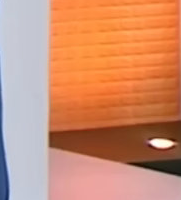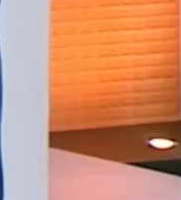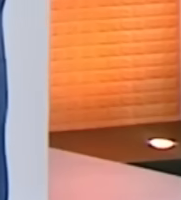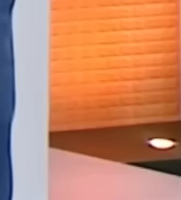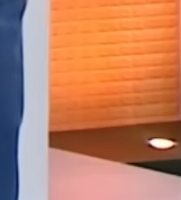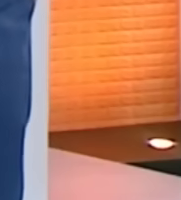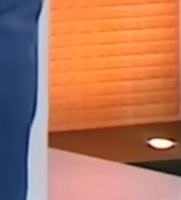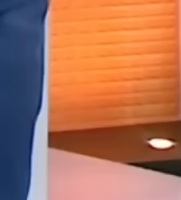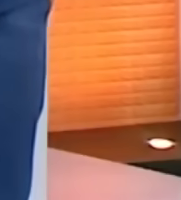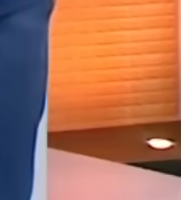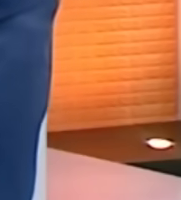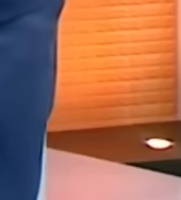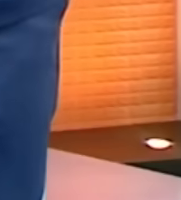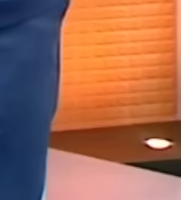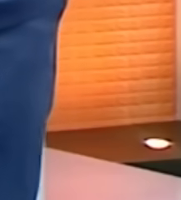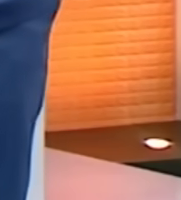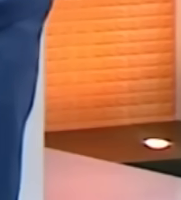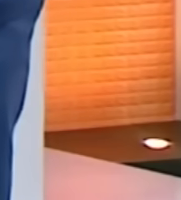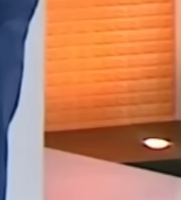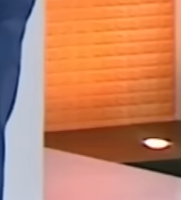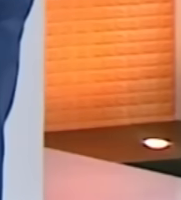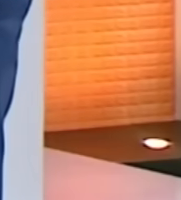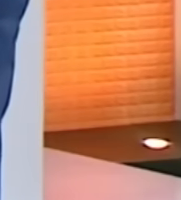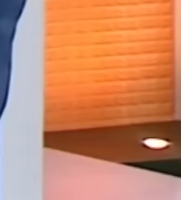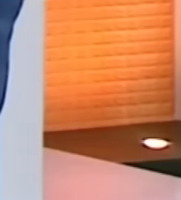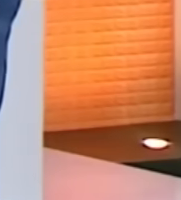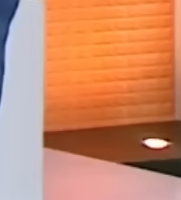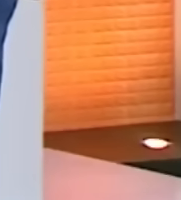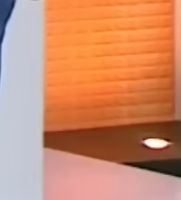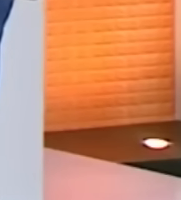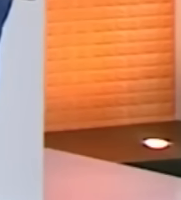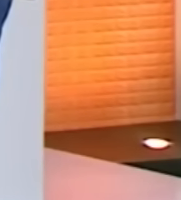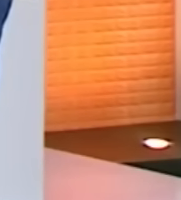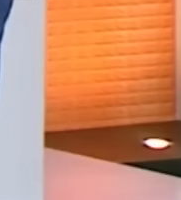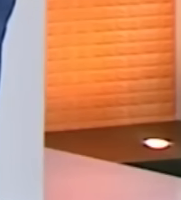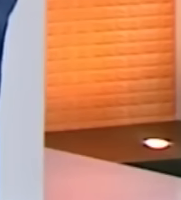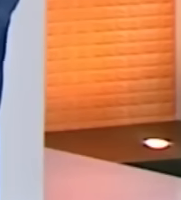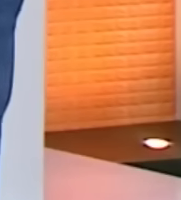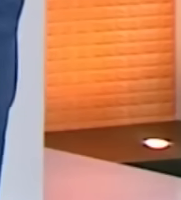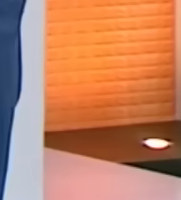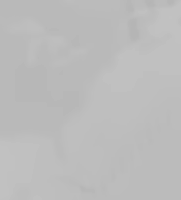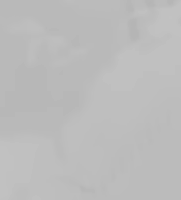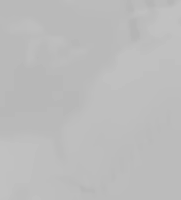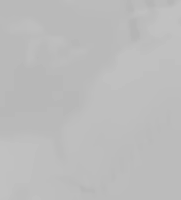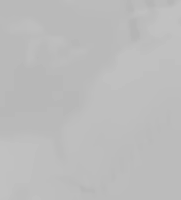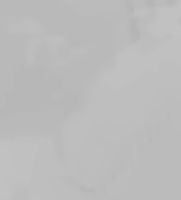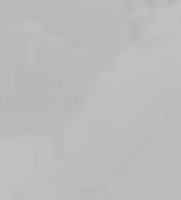TV at sa www.gmanews.tv.